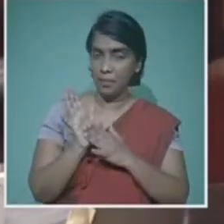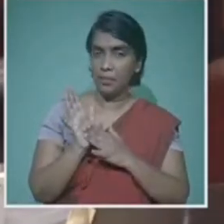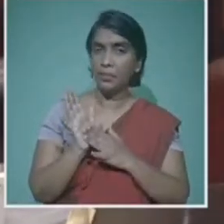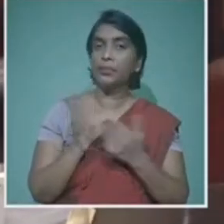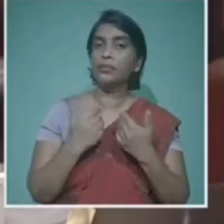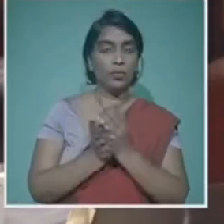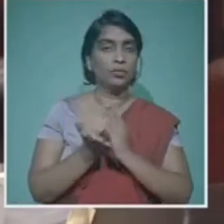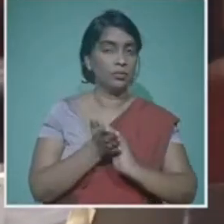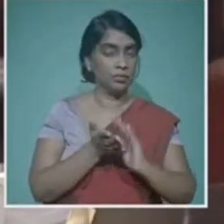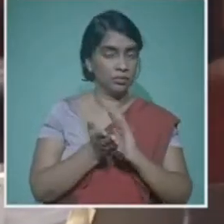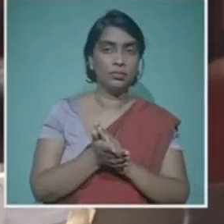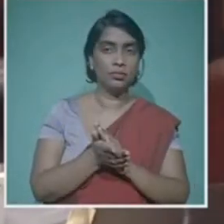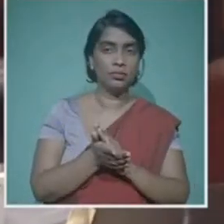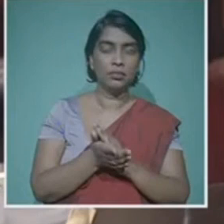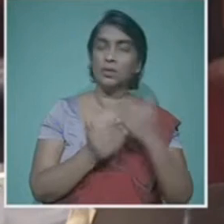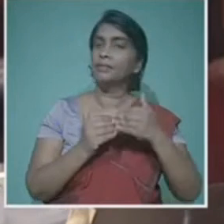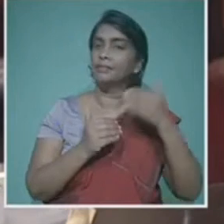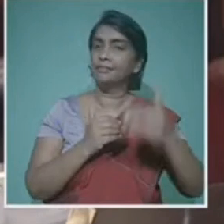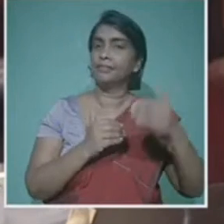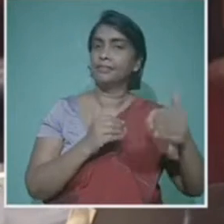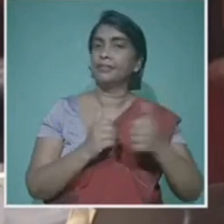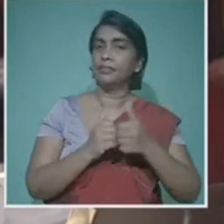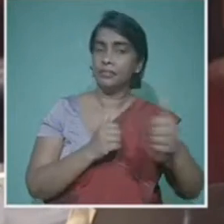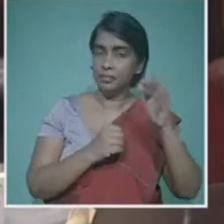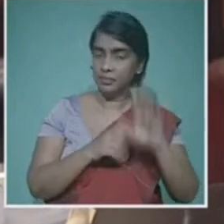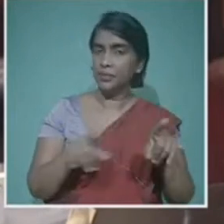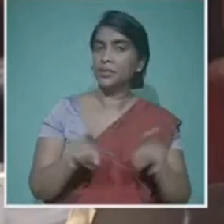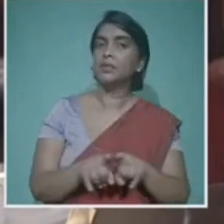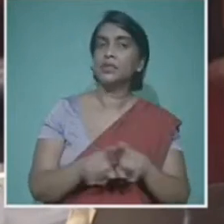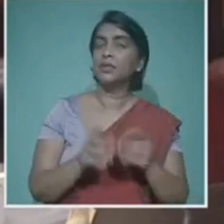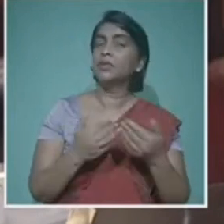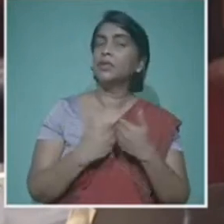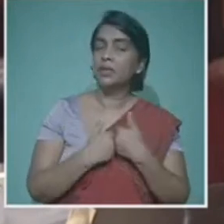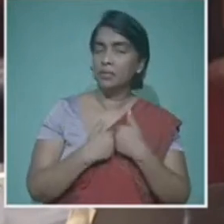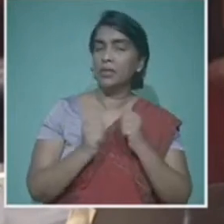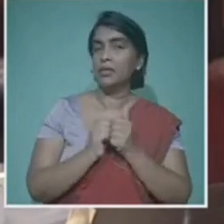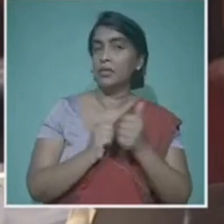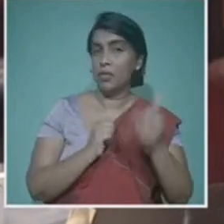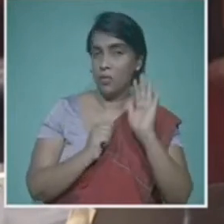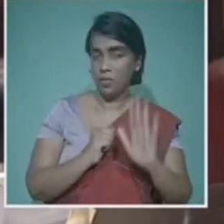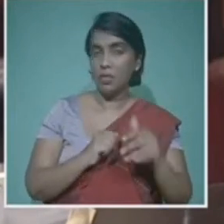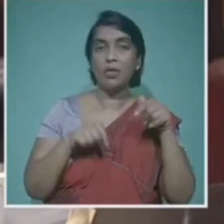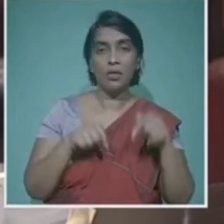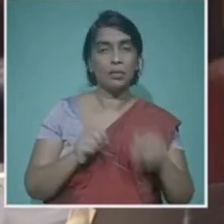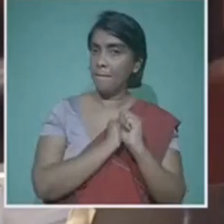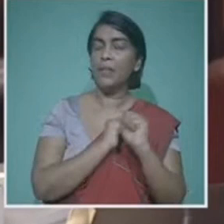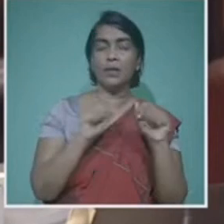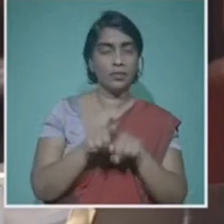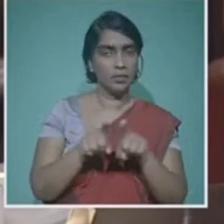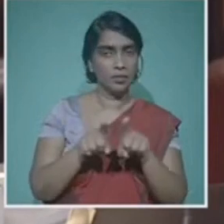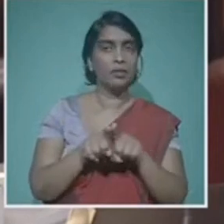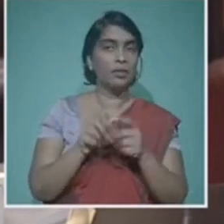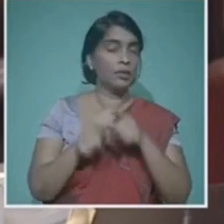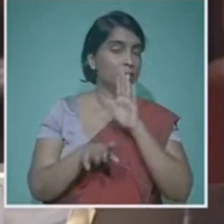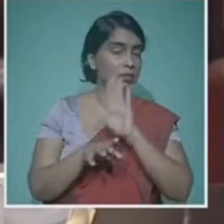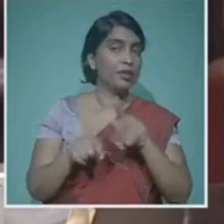புகையிரதத்தை தொடர்ந்து ஓட விடுகின்ற அந்த நிலை ஏற்படுத்தப்பட வேண்டும். என்றால் பஸ்ஸில் இன்றைக்கு பஸ்ஸுடைய காசு டிக்கெட்டின்